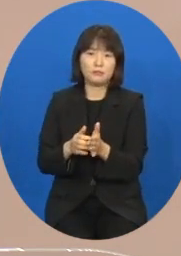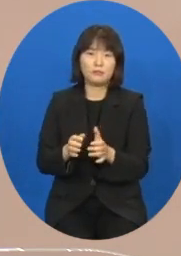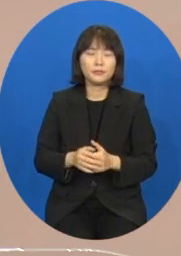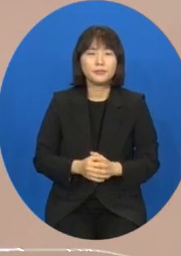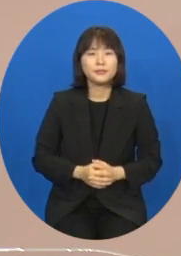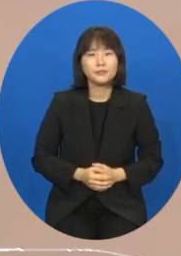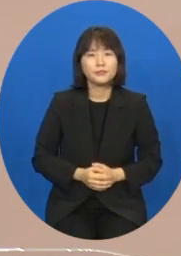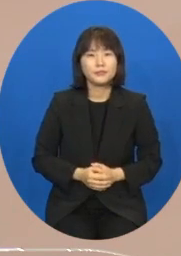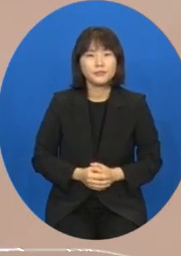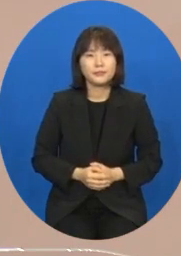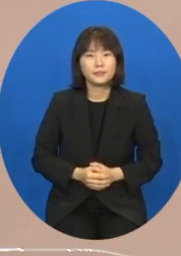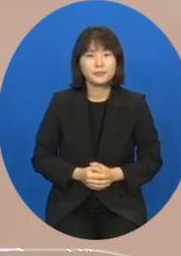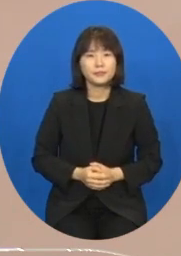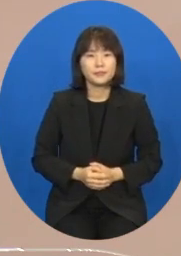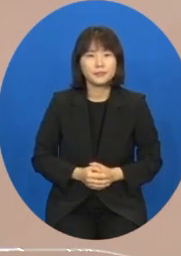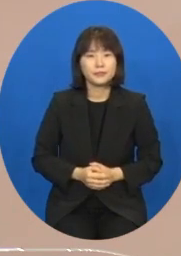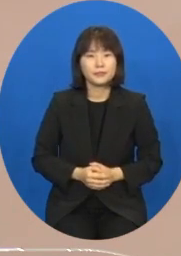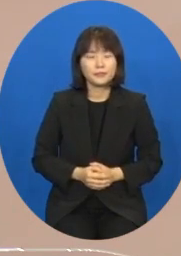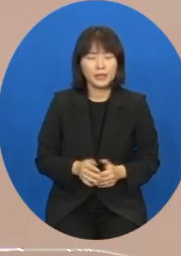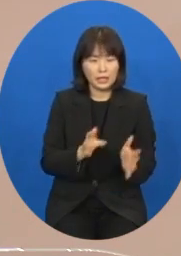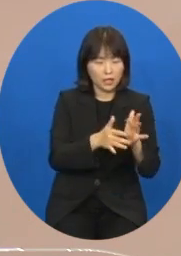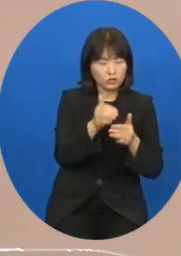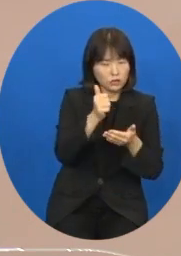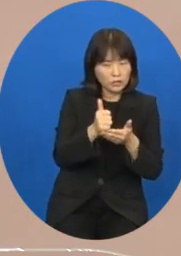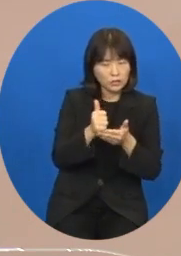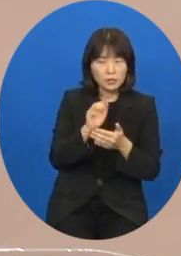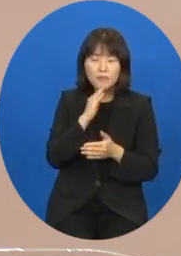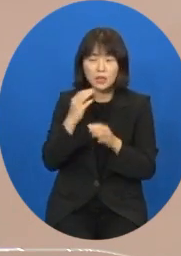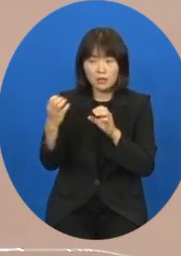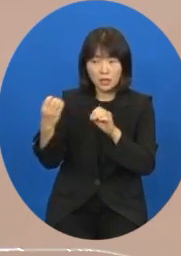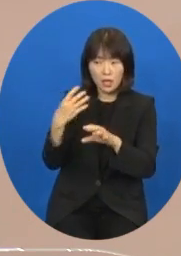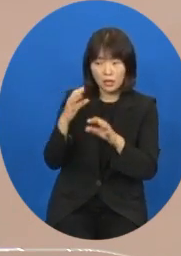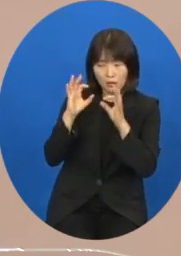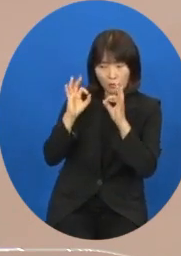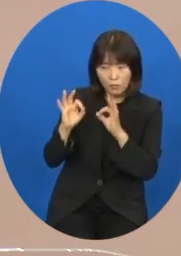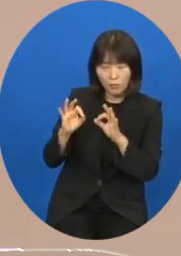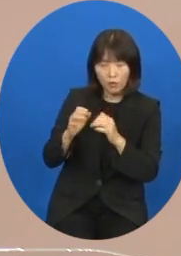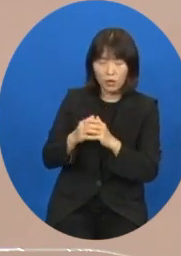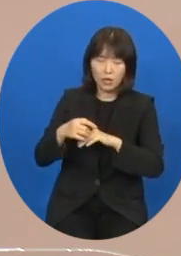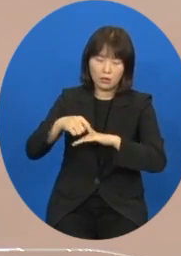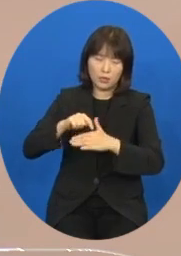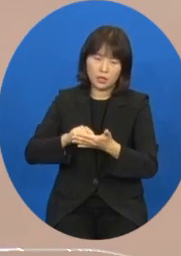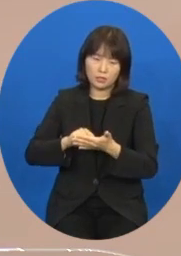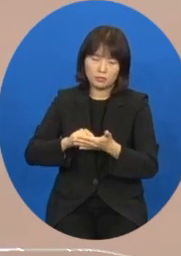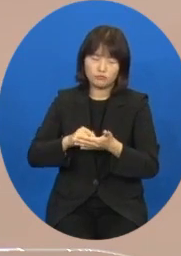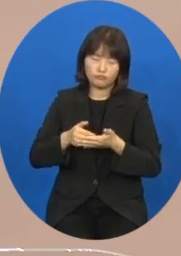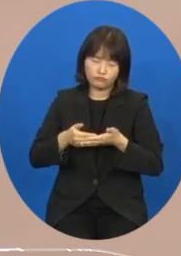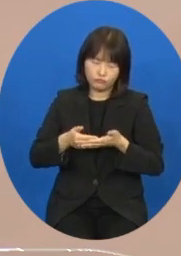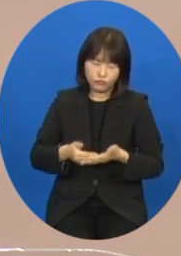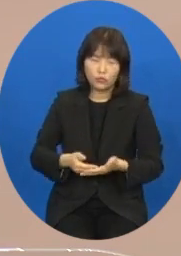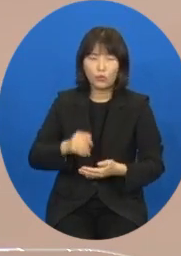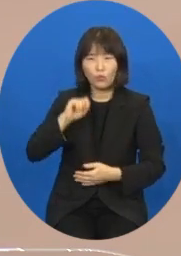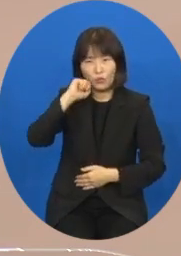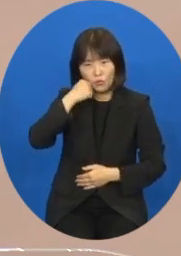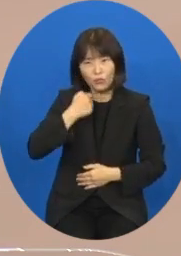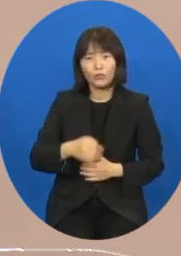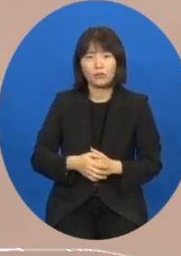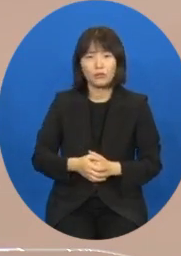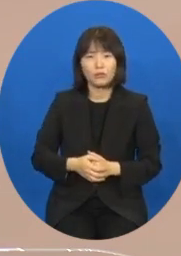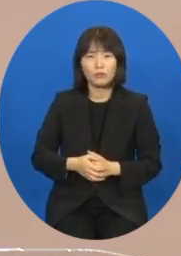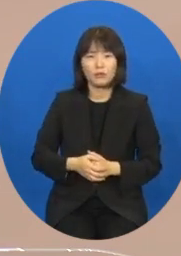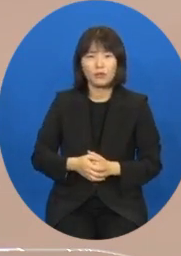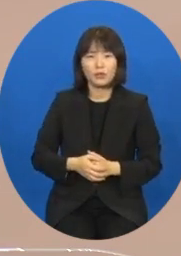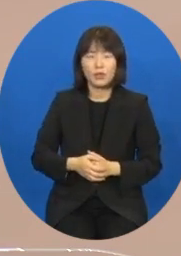근데 예수님은 그렇게 대답하는 빌립을 보고 마음이 굉장히 무거우셨어요. 역시